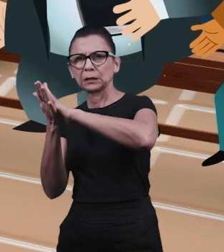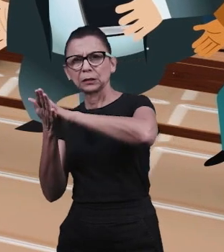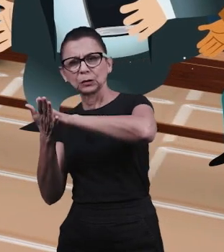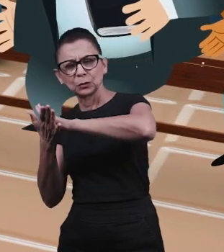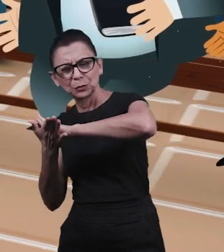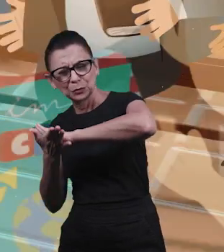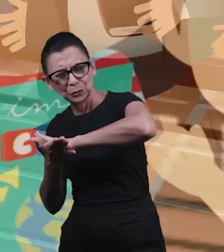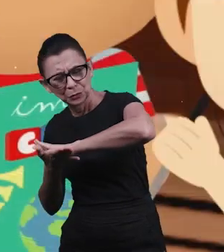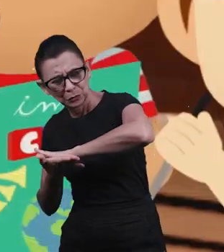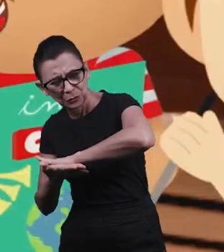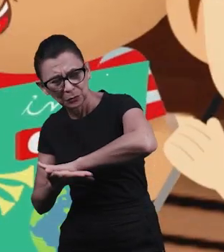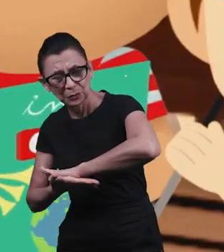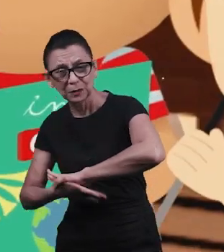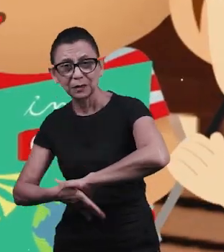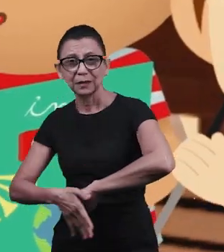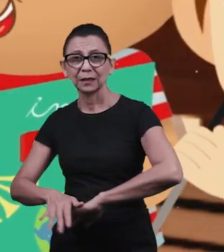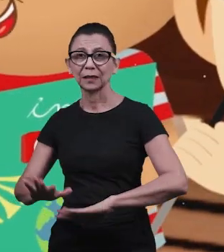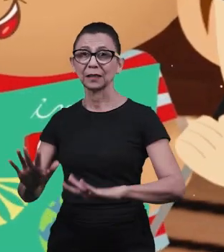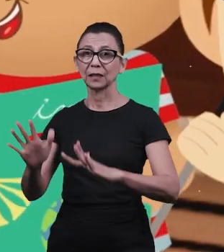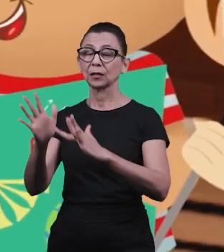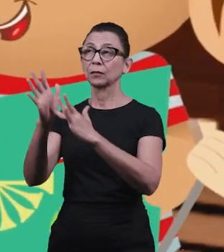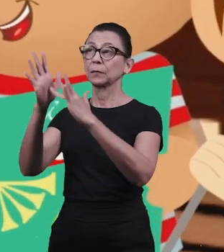Но Иисус